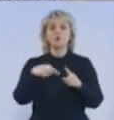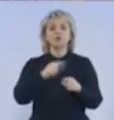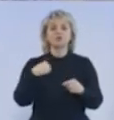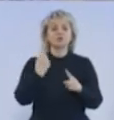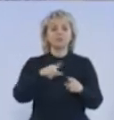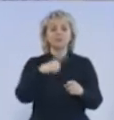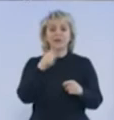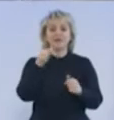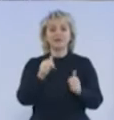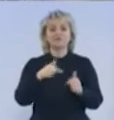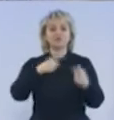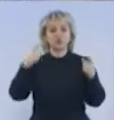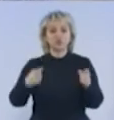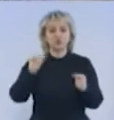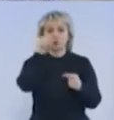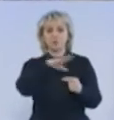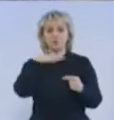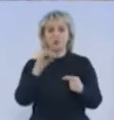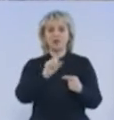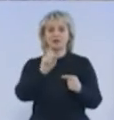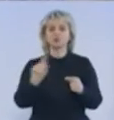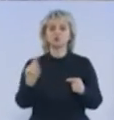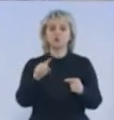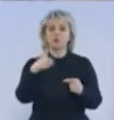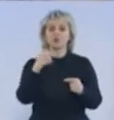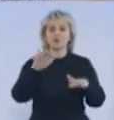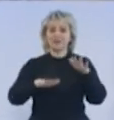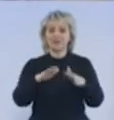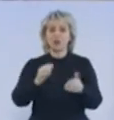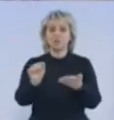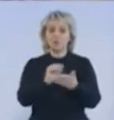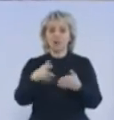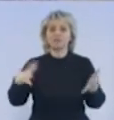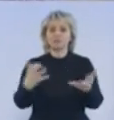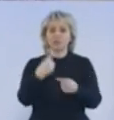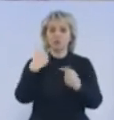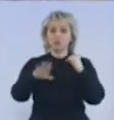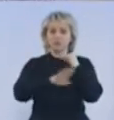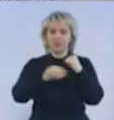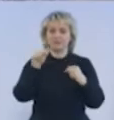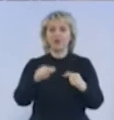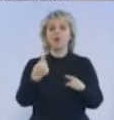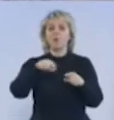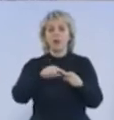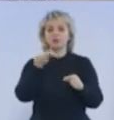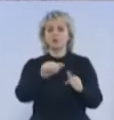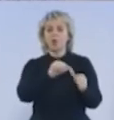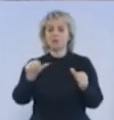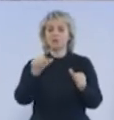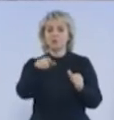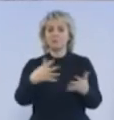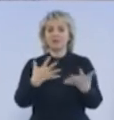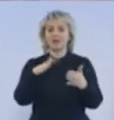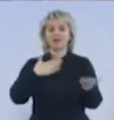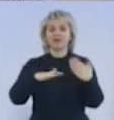мы об этом говорим в течение года много раз, что 100 килограмм макулатуры спасает одно дерево. Поэтому особенно,